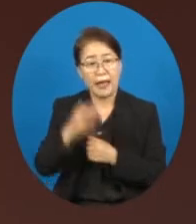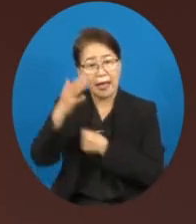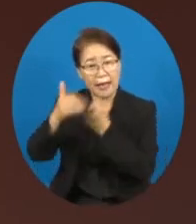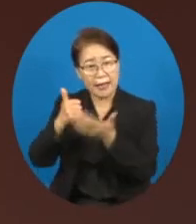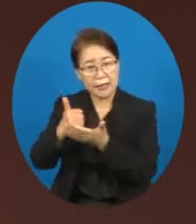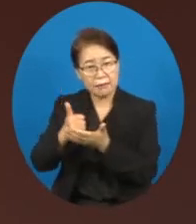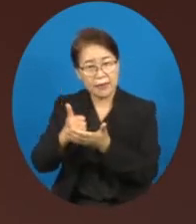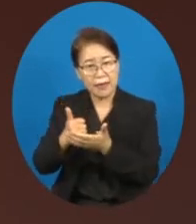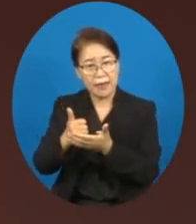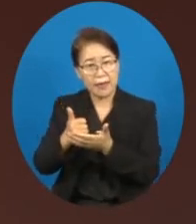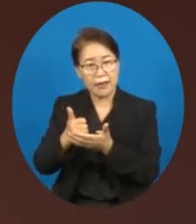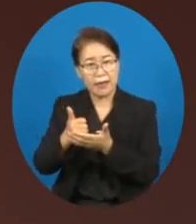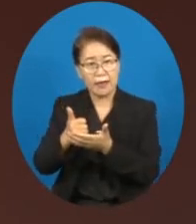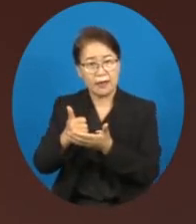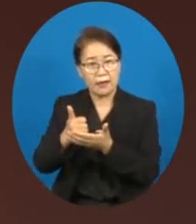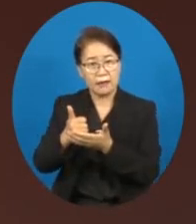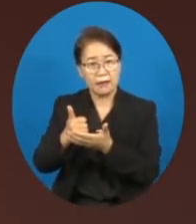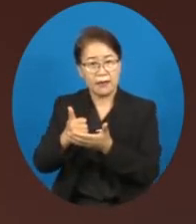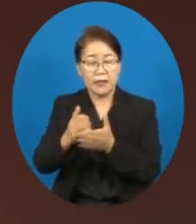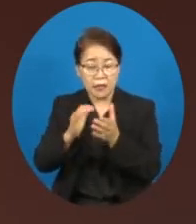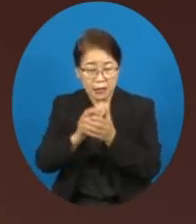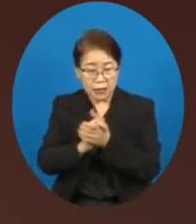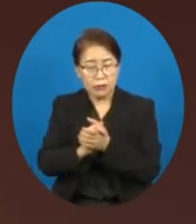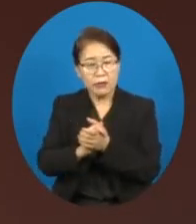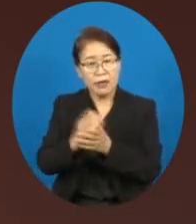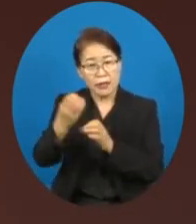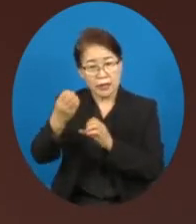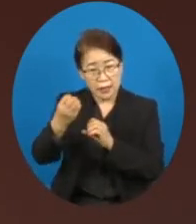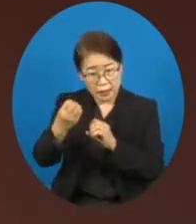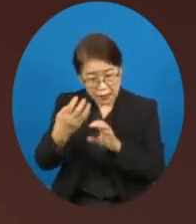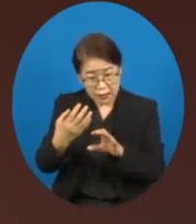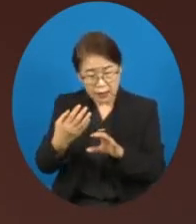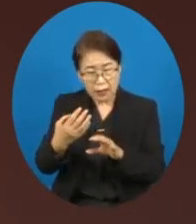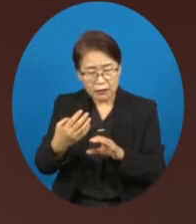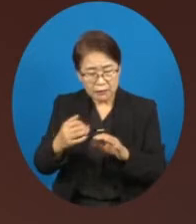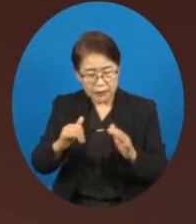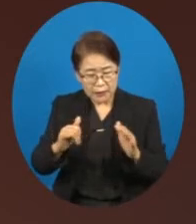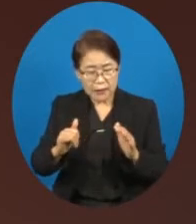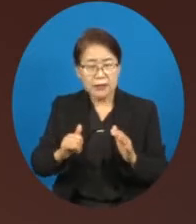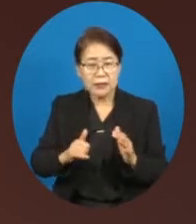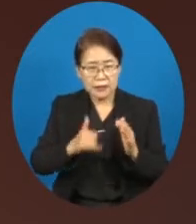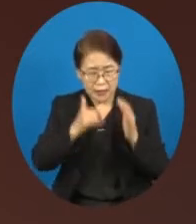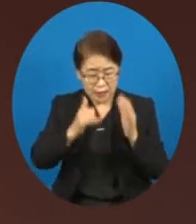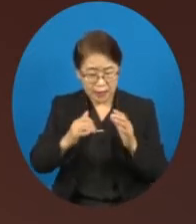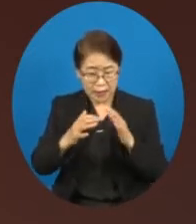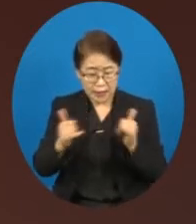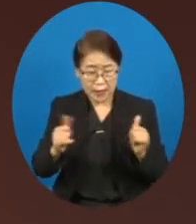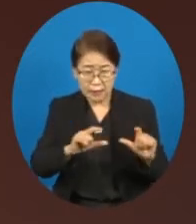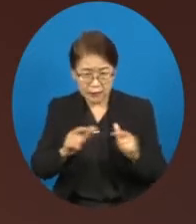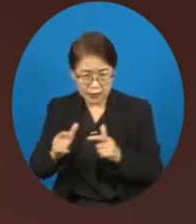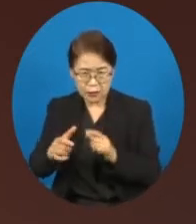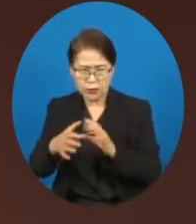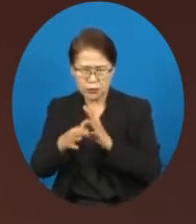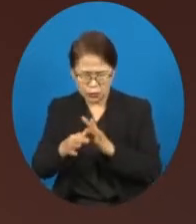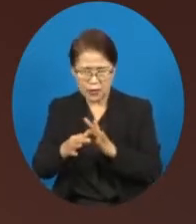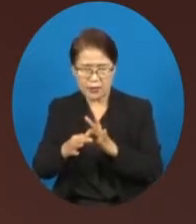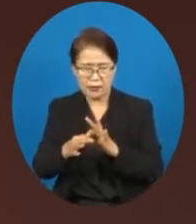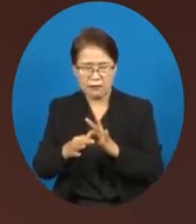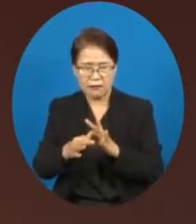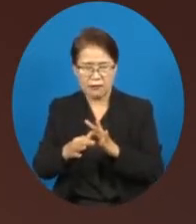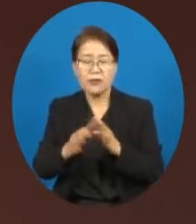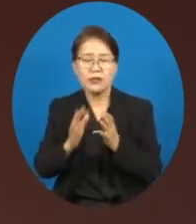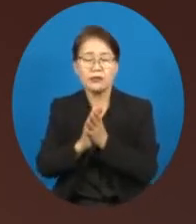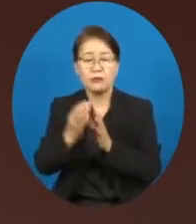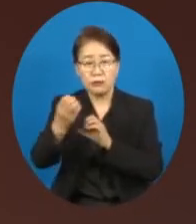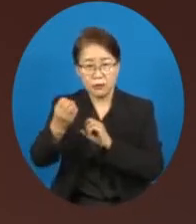하나님은요 많은 경우에 기도의 응답도 이 땅에 살고 있는 사람들을 통해서 기도의 응답을 받게